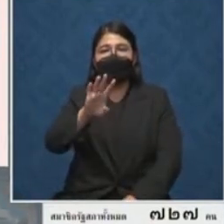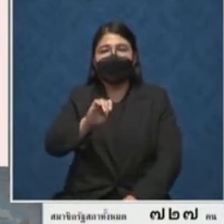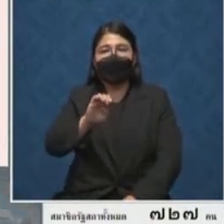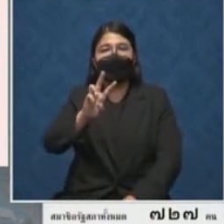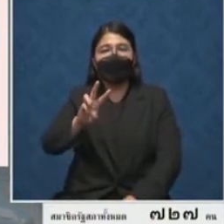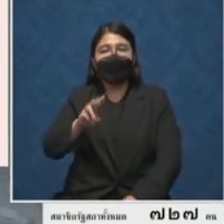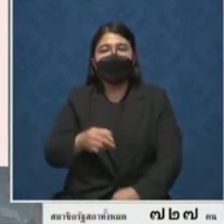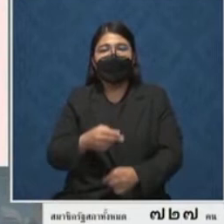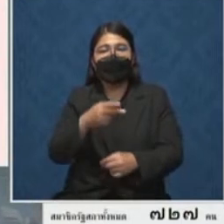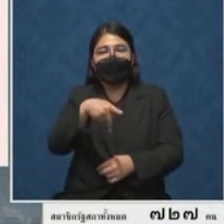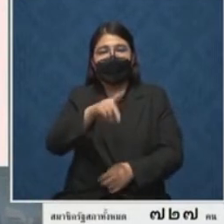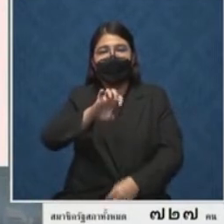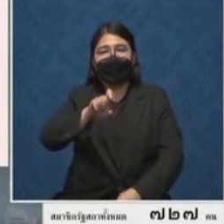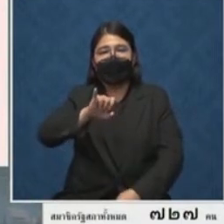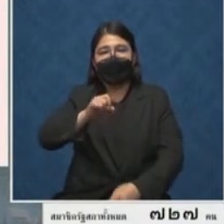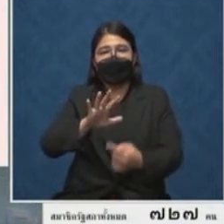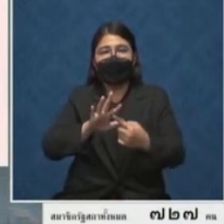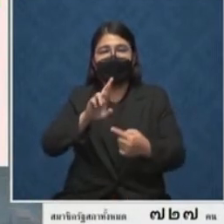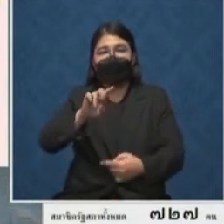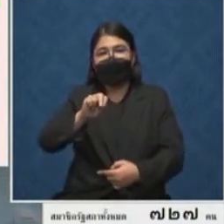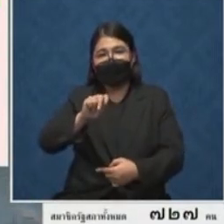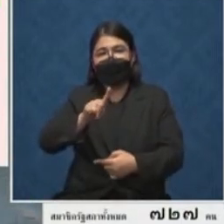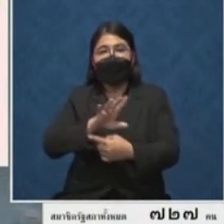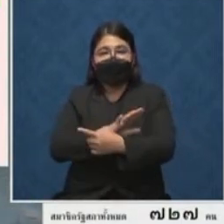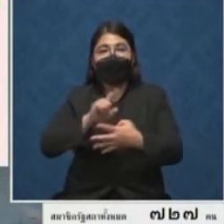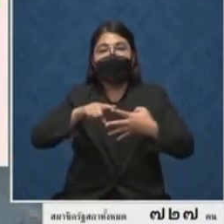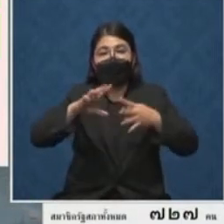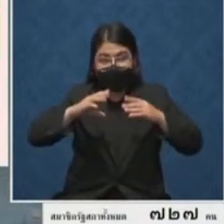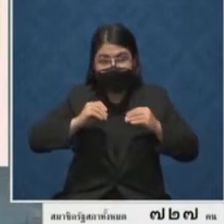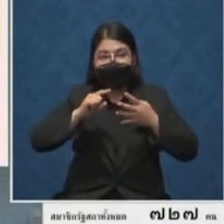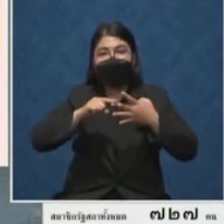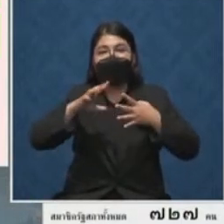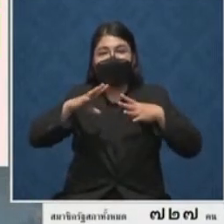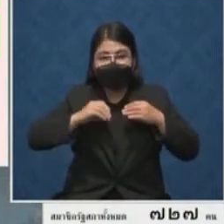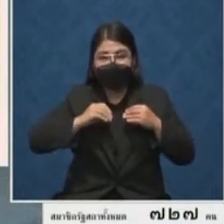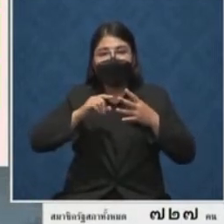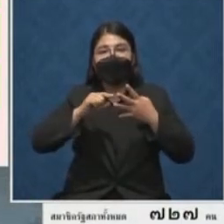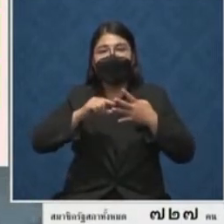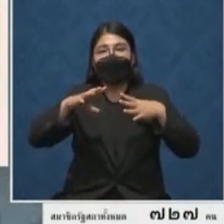รับหลักการ2รับหลักการ3รับหลักการ4รับหลักการ